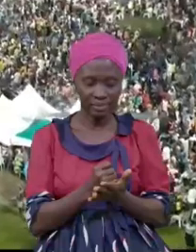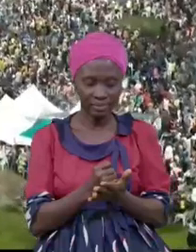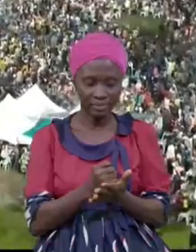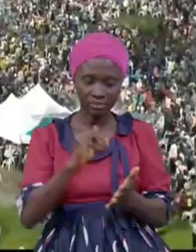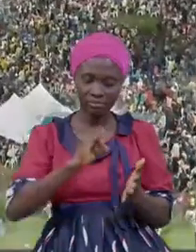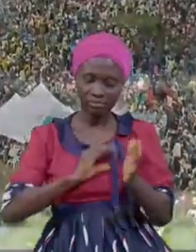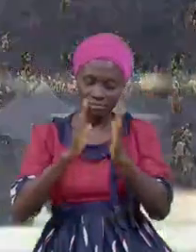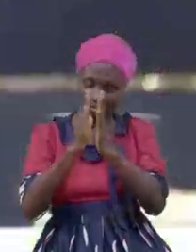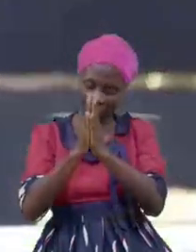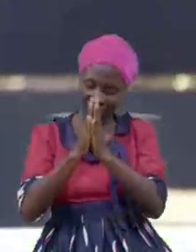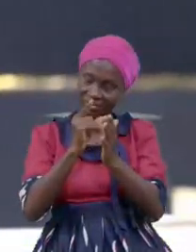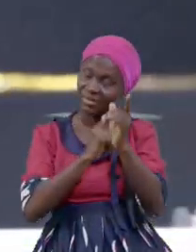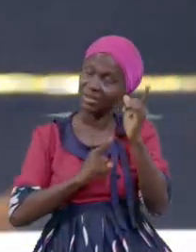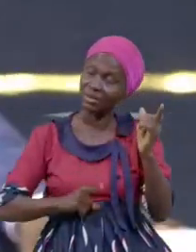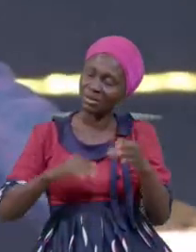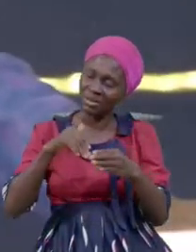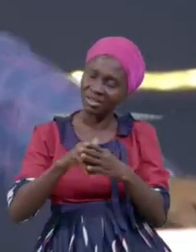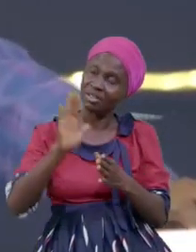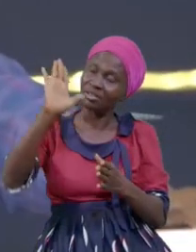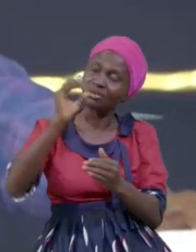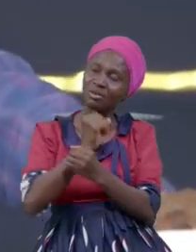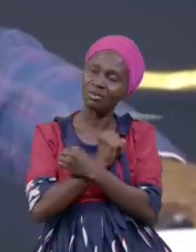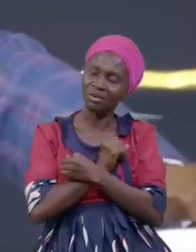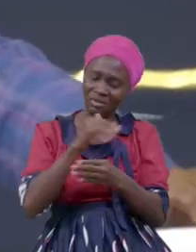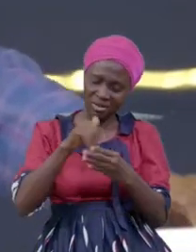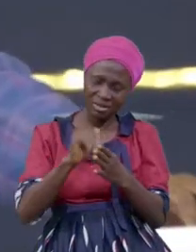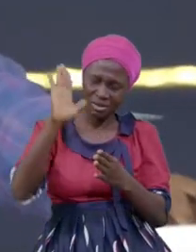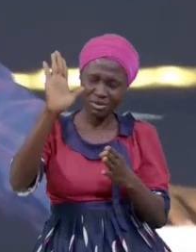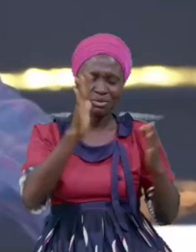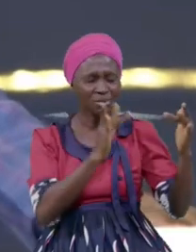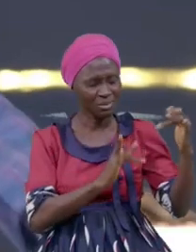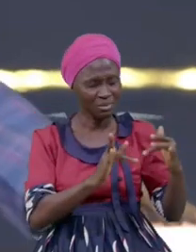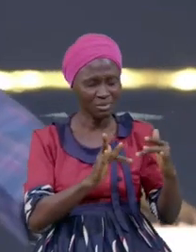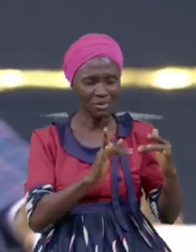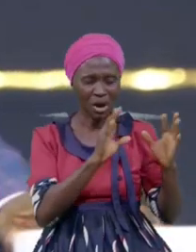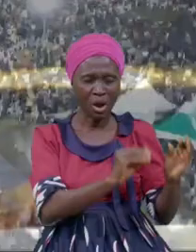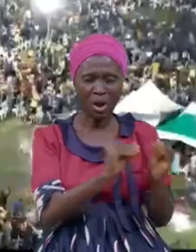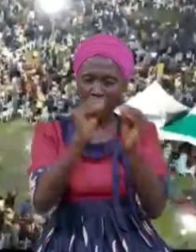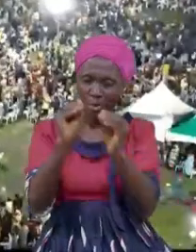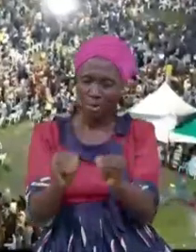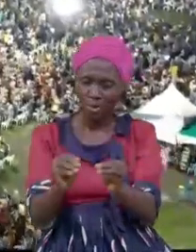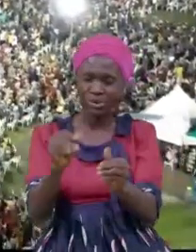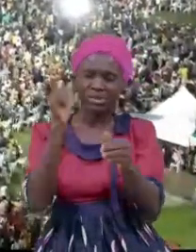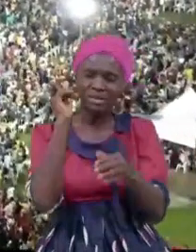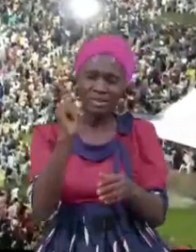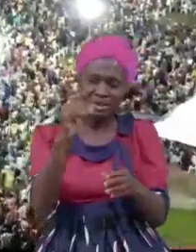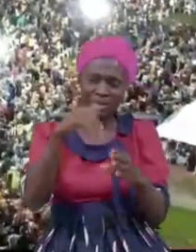je prie Seigneur, que dans ton amour, dans ta compassion, mets le témoignage dans chaque bouche.